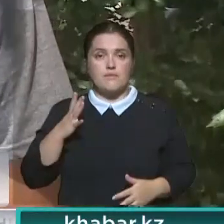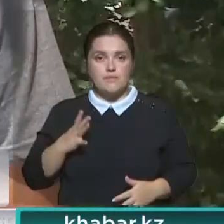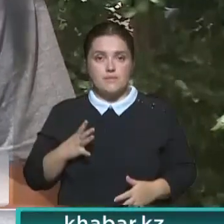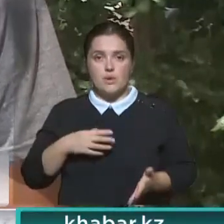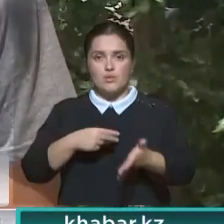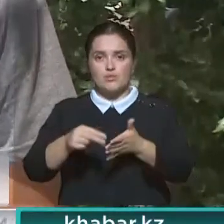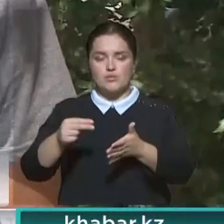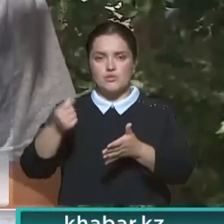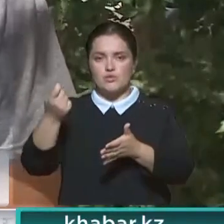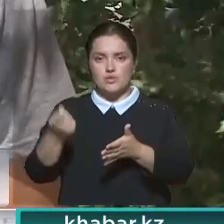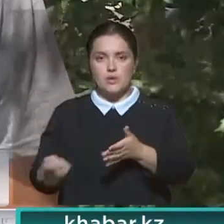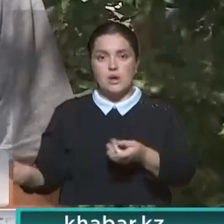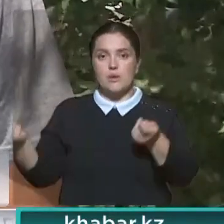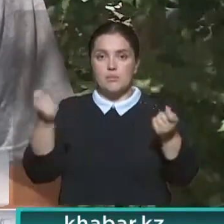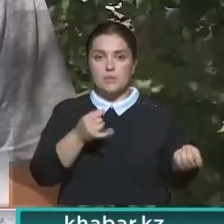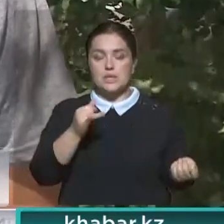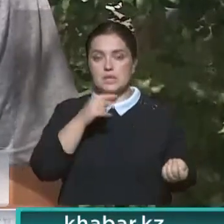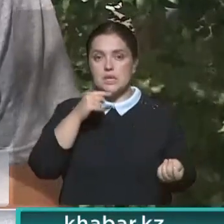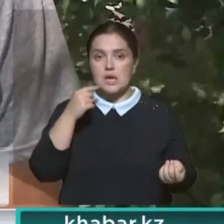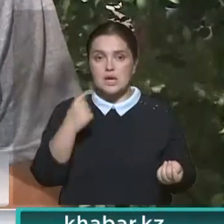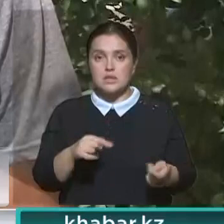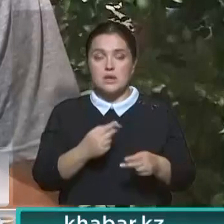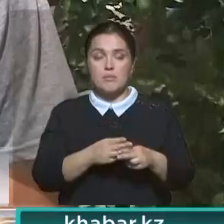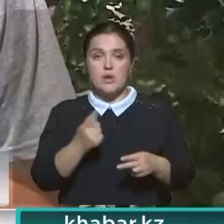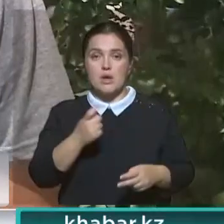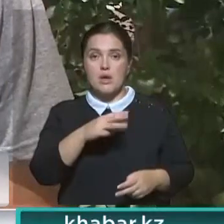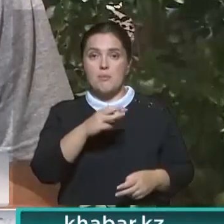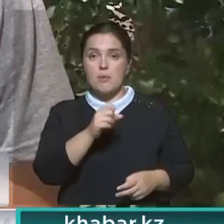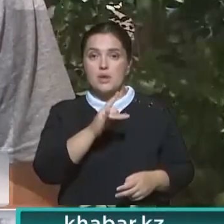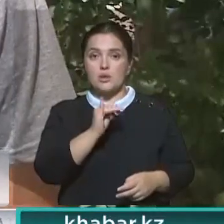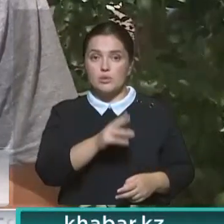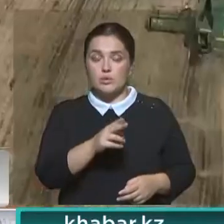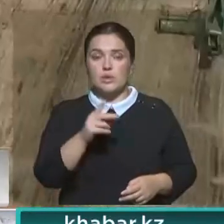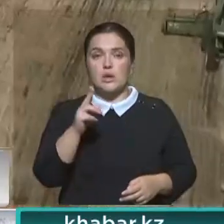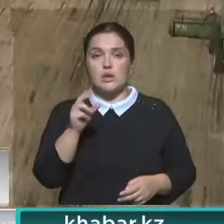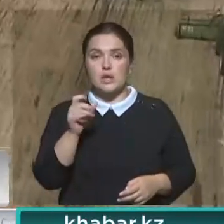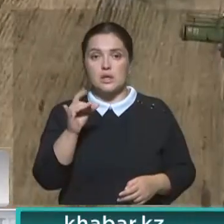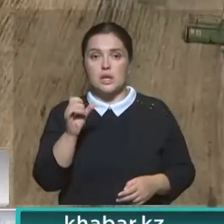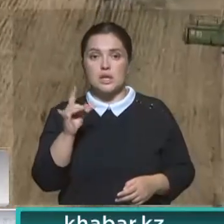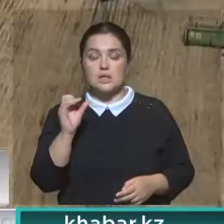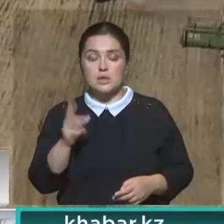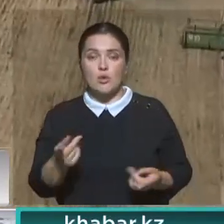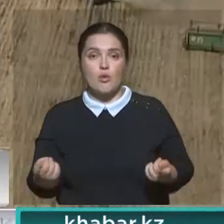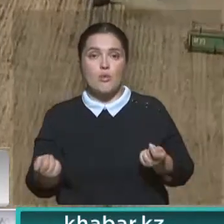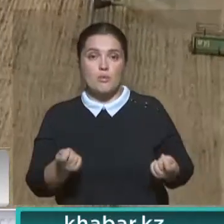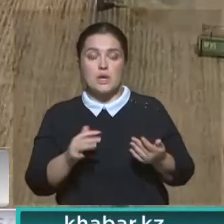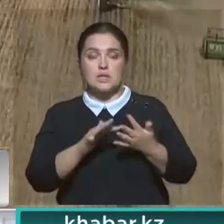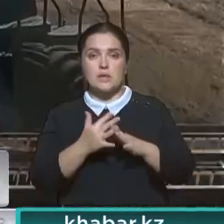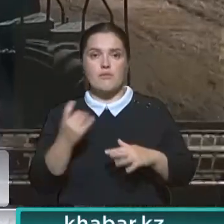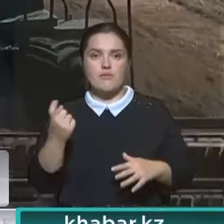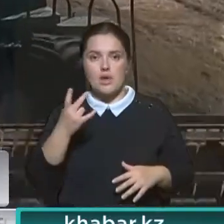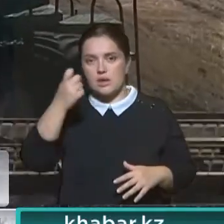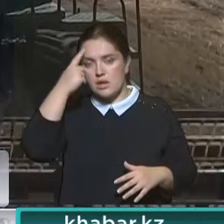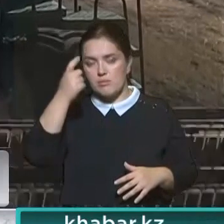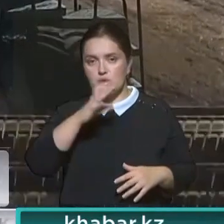дешевую солярку, которую привозят из России. Это хозяйство Мартукского и Каргалинского районов. Однако в управление сельского хозяйства не